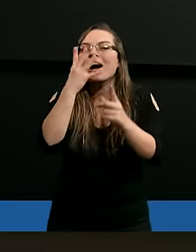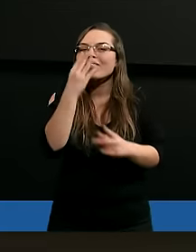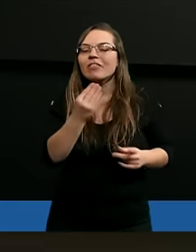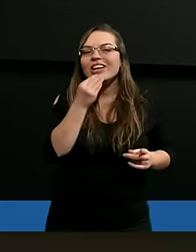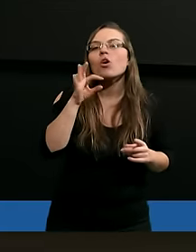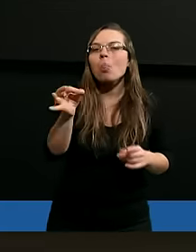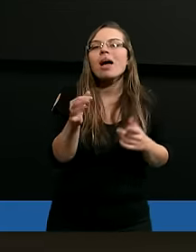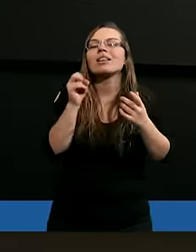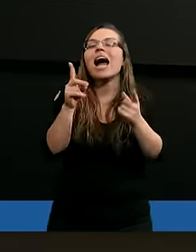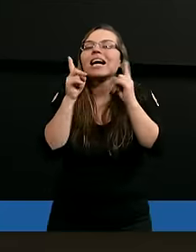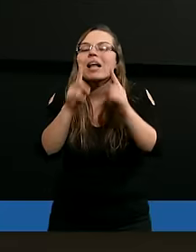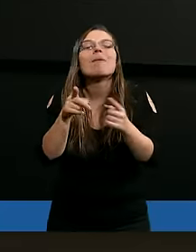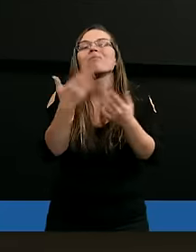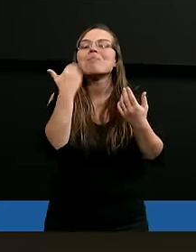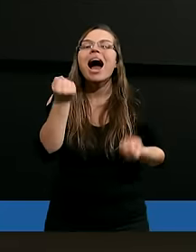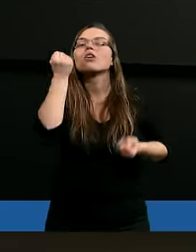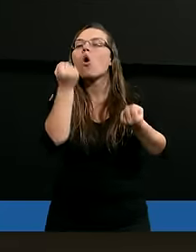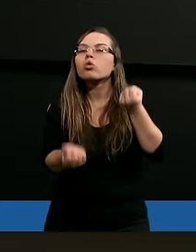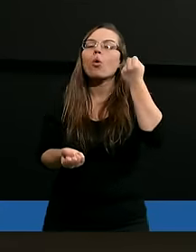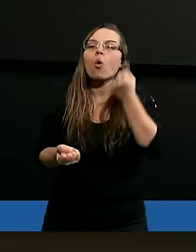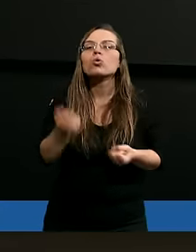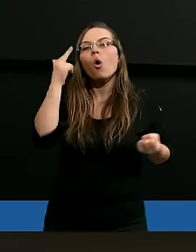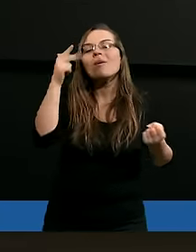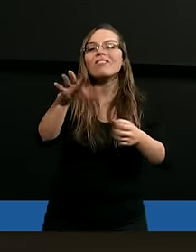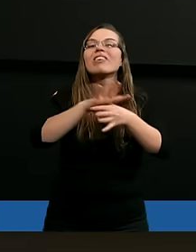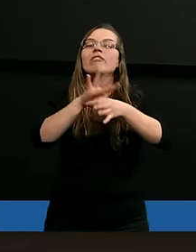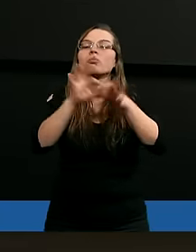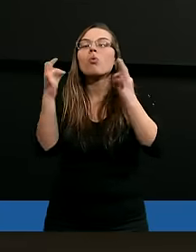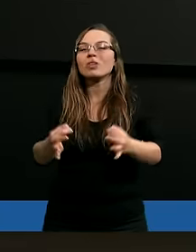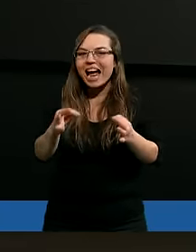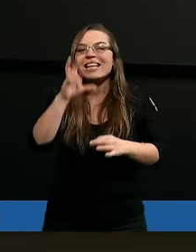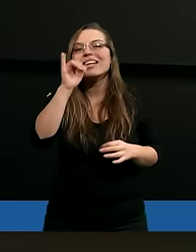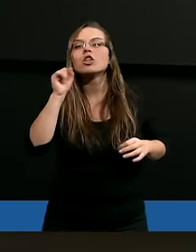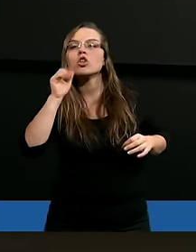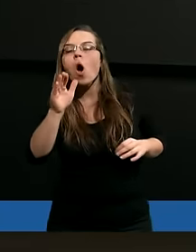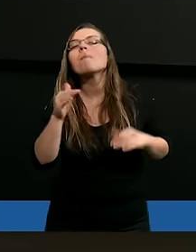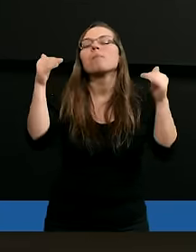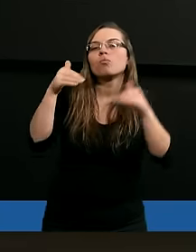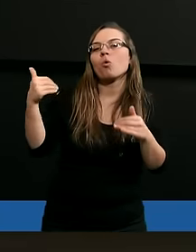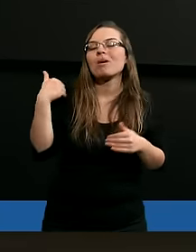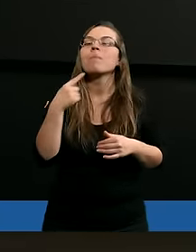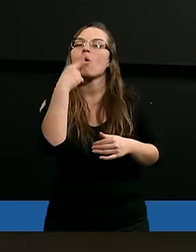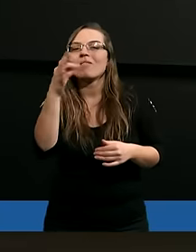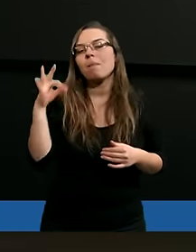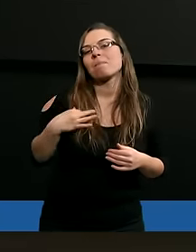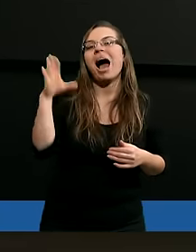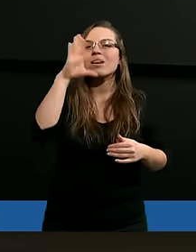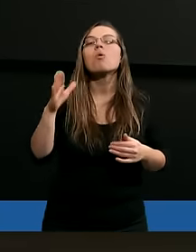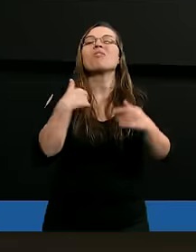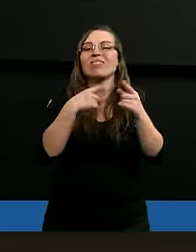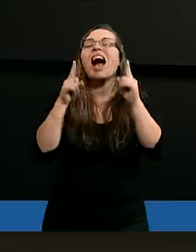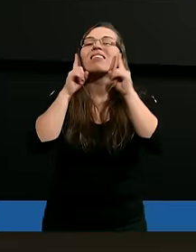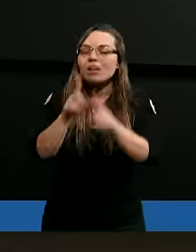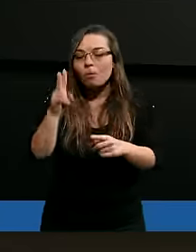tak naprawdę bardzo ciężko i taki współczesny Hiob mógłby powiedzieć: Panie Boże, ja